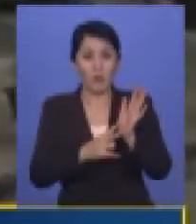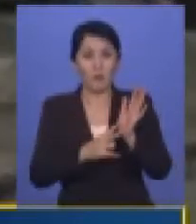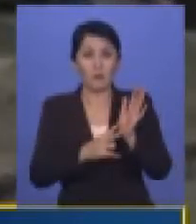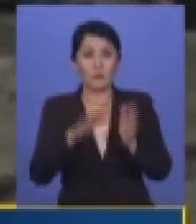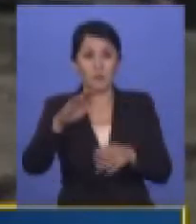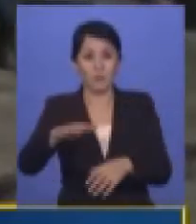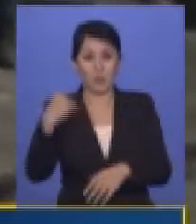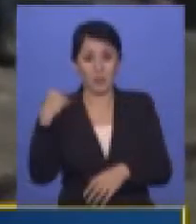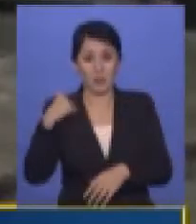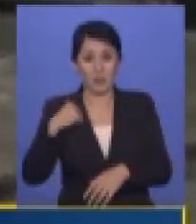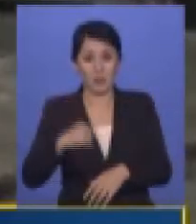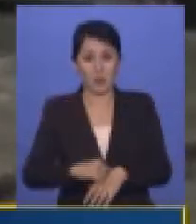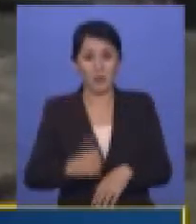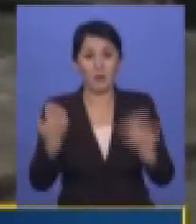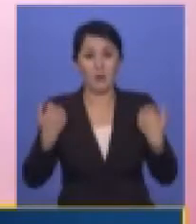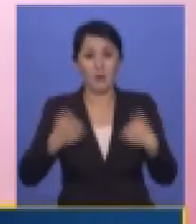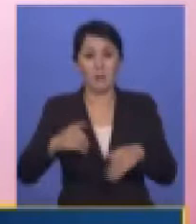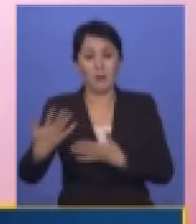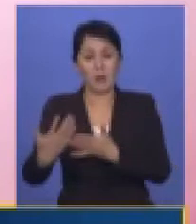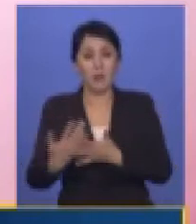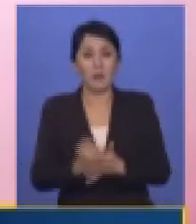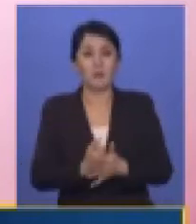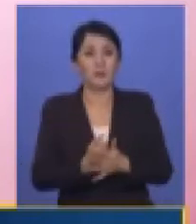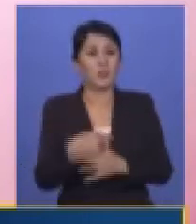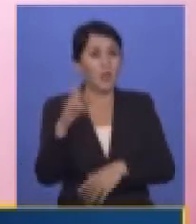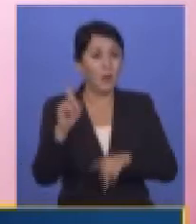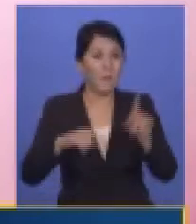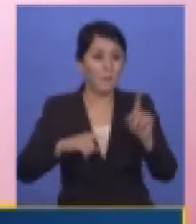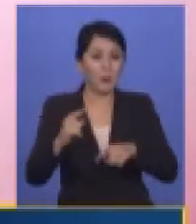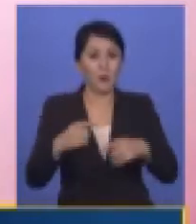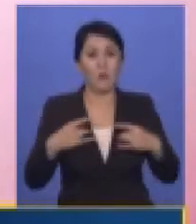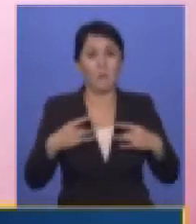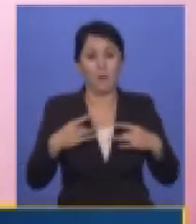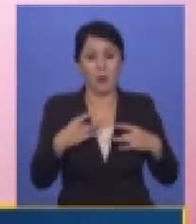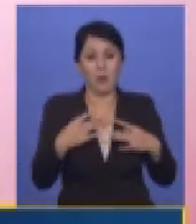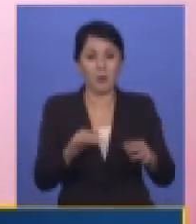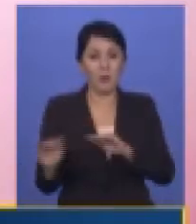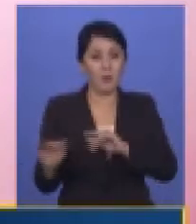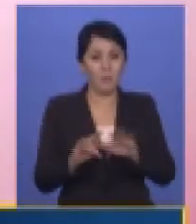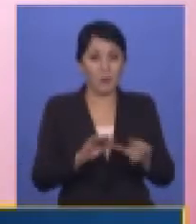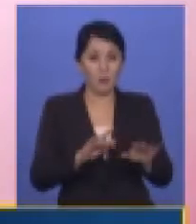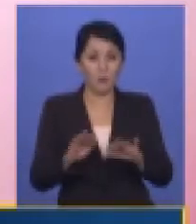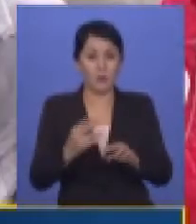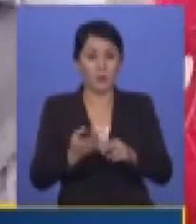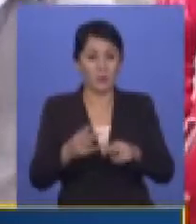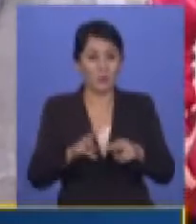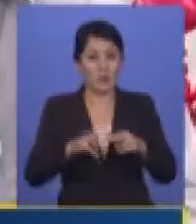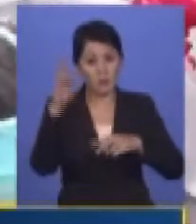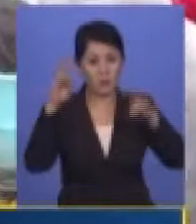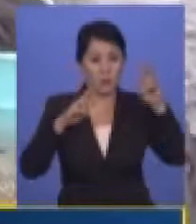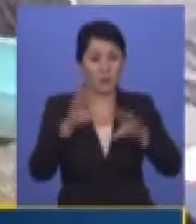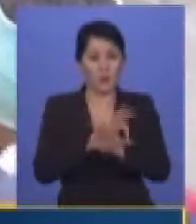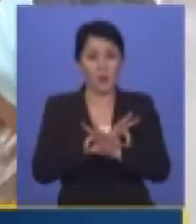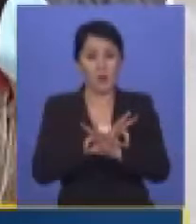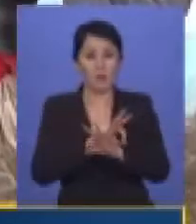отырған Култышевтар отбасы киім-кешектер алып кетті. Жауын-шашынға қарамастан мерекелік шарада балалардың көңіл-күйлері көтеріңкі болды. Олар